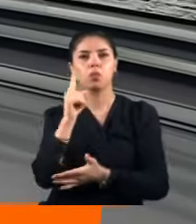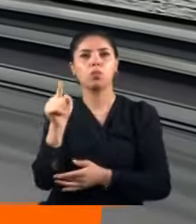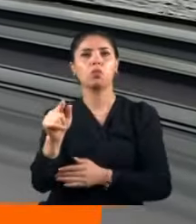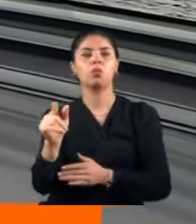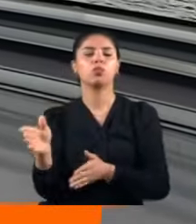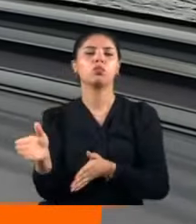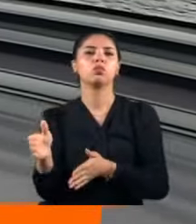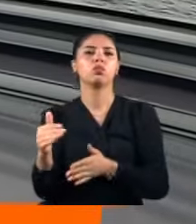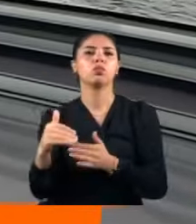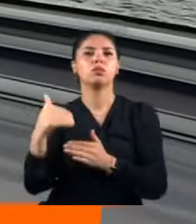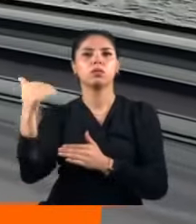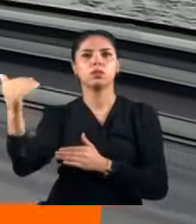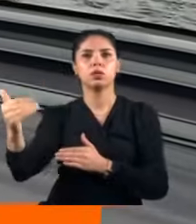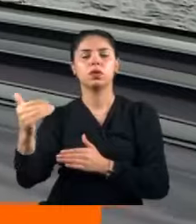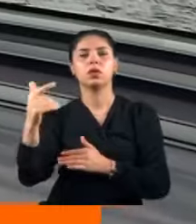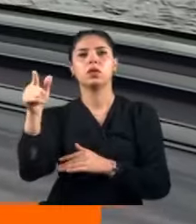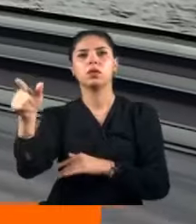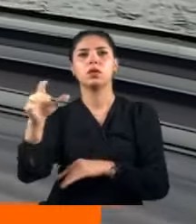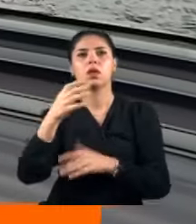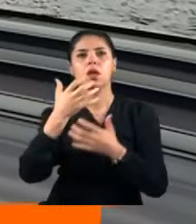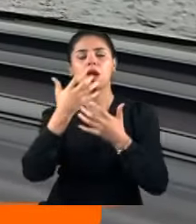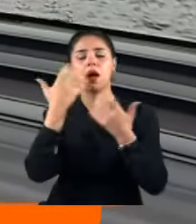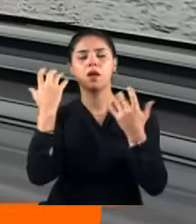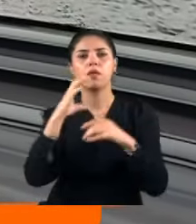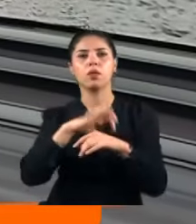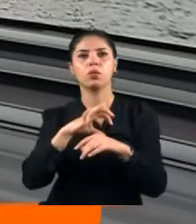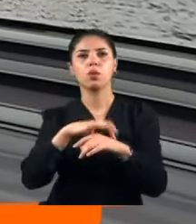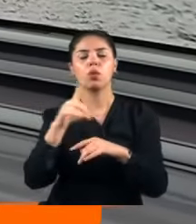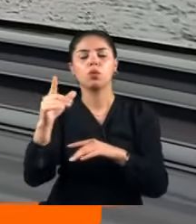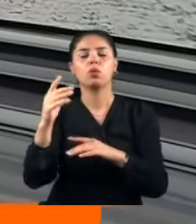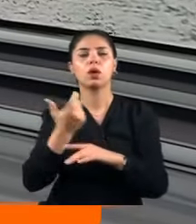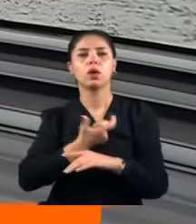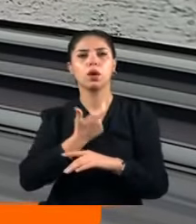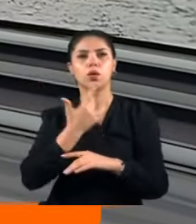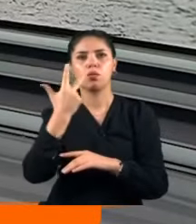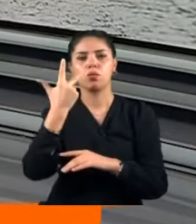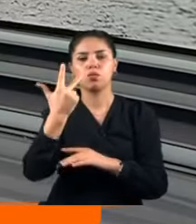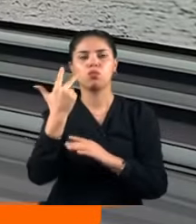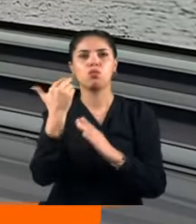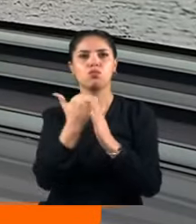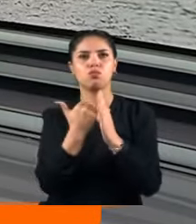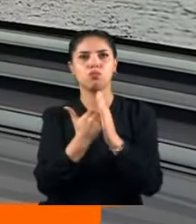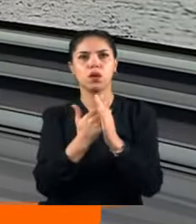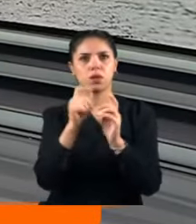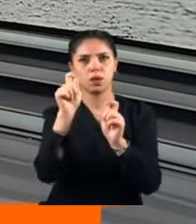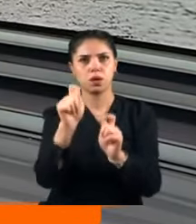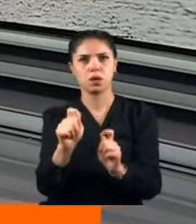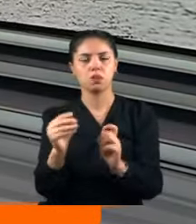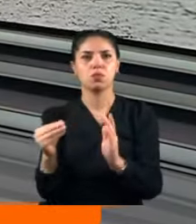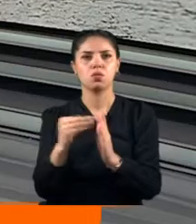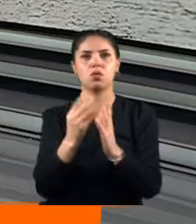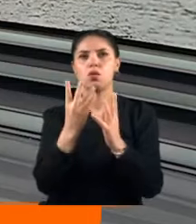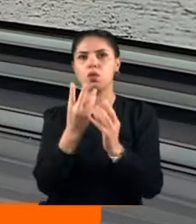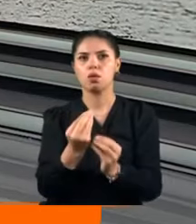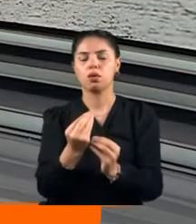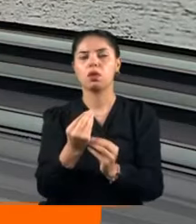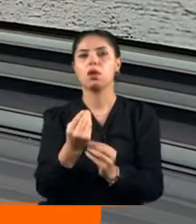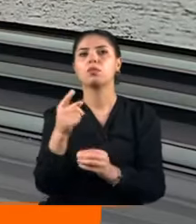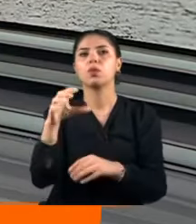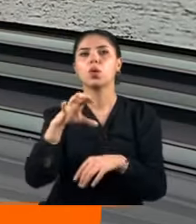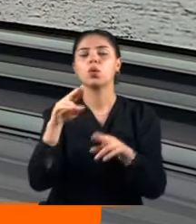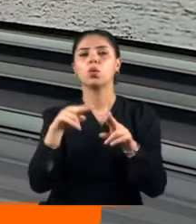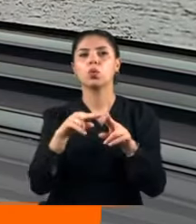Bunun yerine Veterinerlik Hizmetleri Kanunu'nun 9. maddesinin 3. fıkrası uygulanır hükmü eklenecek. Yani kuduz